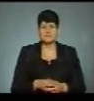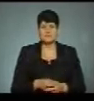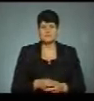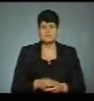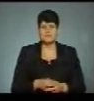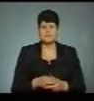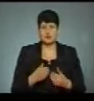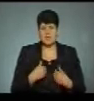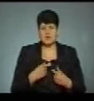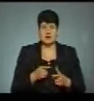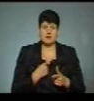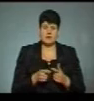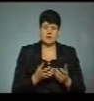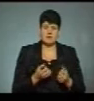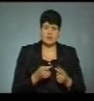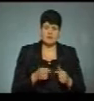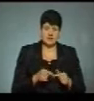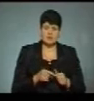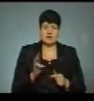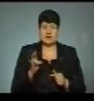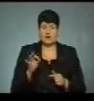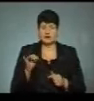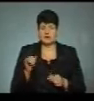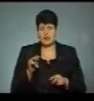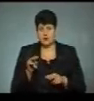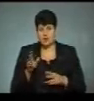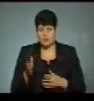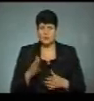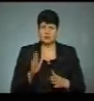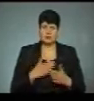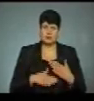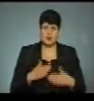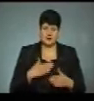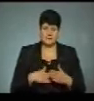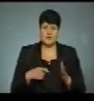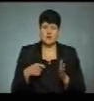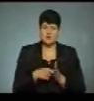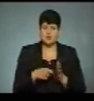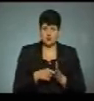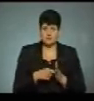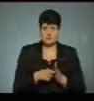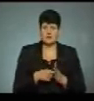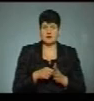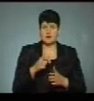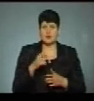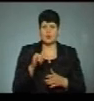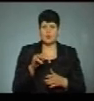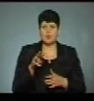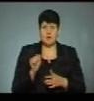До нас чи в приймальне відділення, чи відділення неонатального догляду, ми будемо раді. Суміш ми їмо хумана